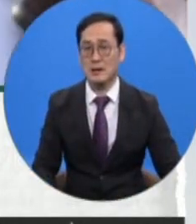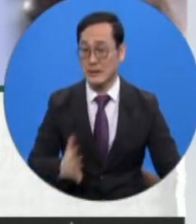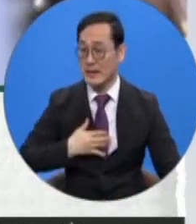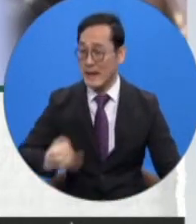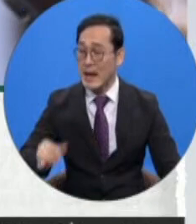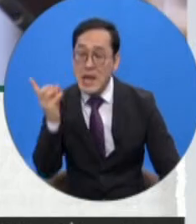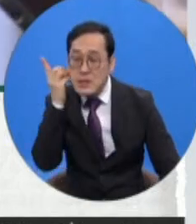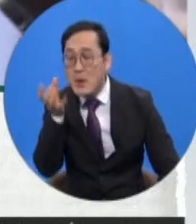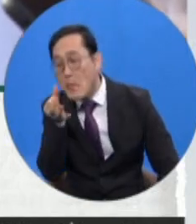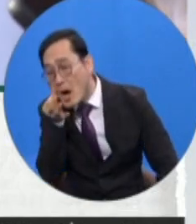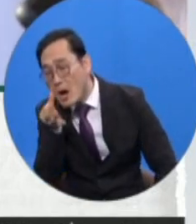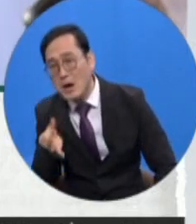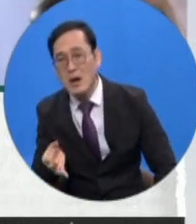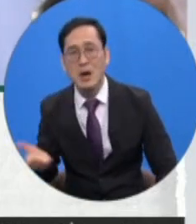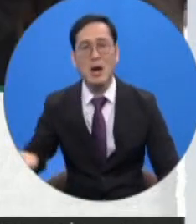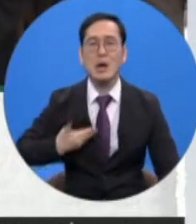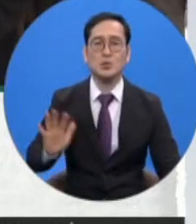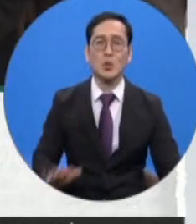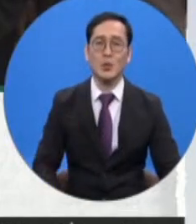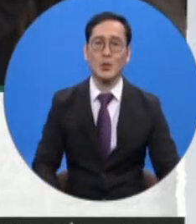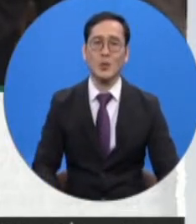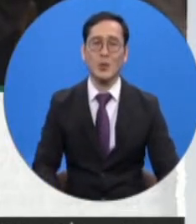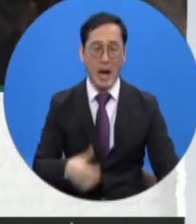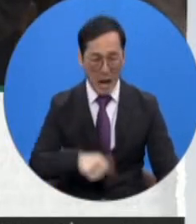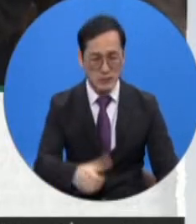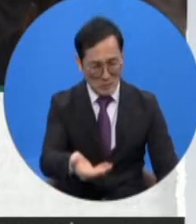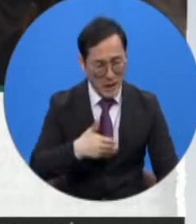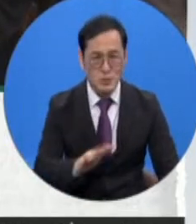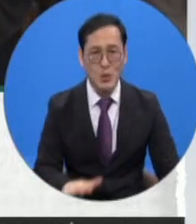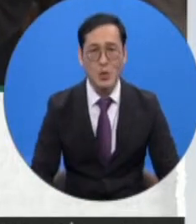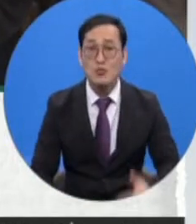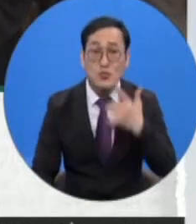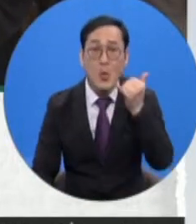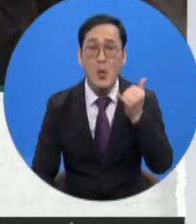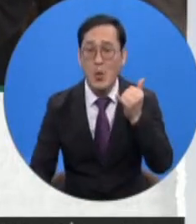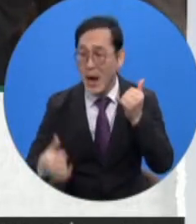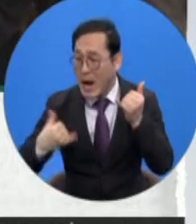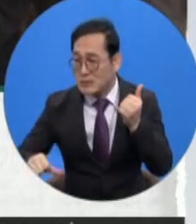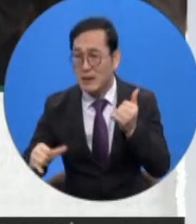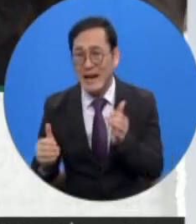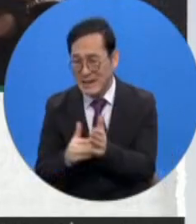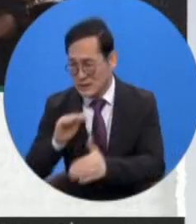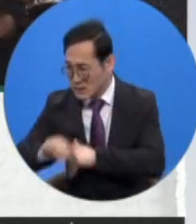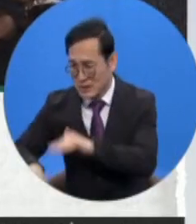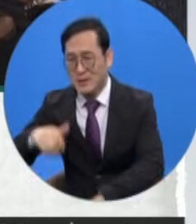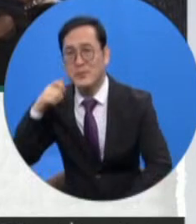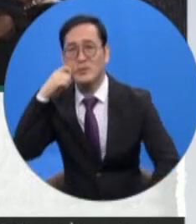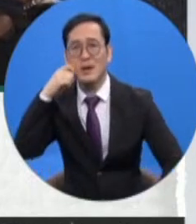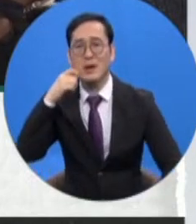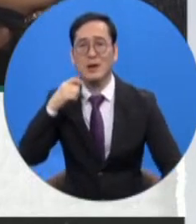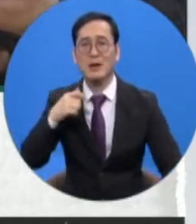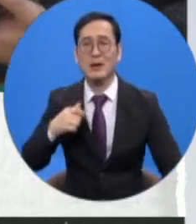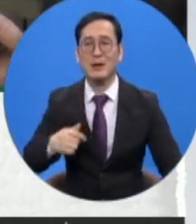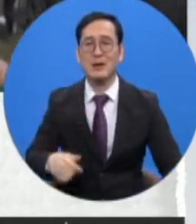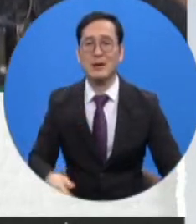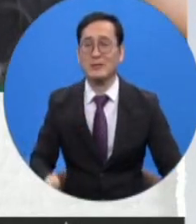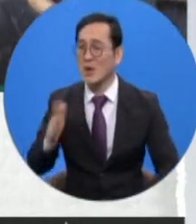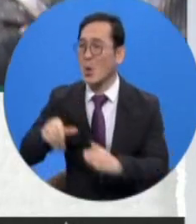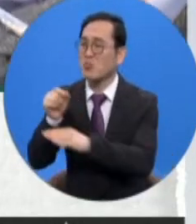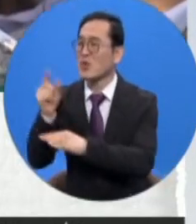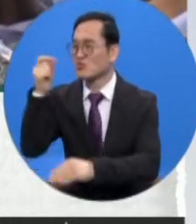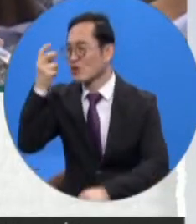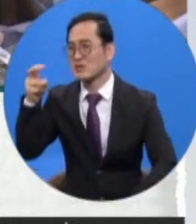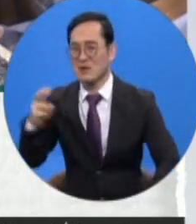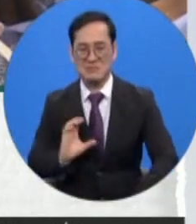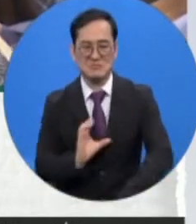딸이요? 딸이요. 예. 우리 아들도 마찬가지고. 네. 그 부모지간도 지금 그런 관계인데 엄하게 이제 공수처라고 해가지고